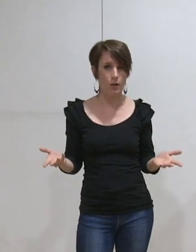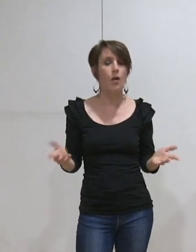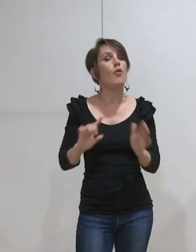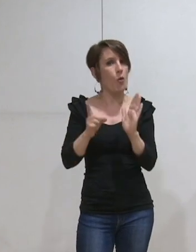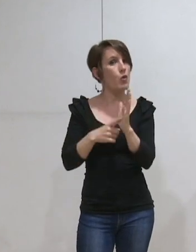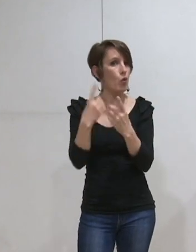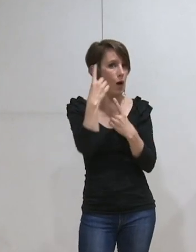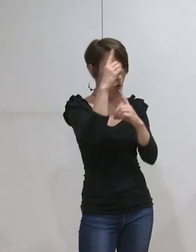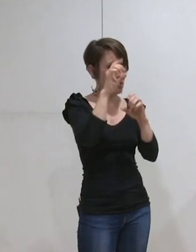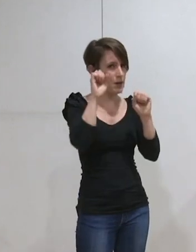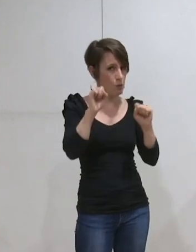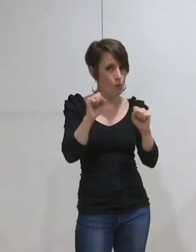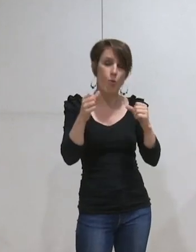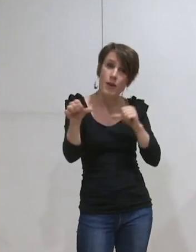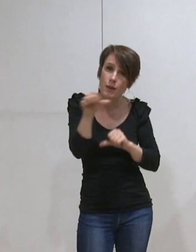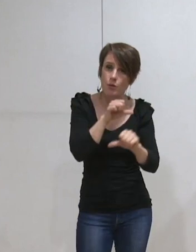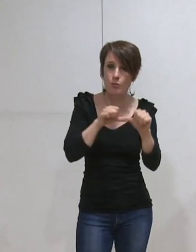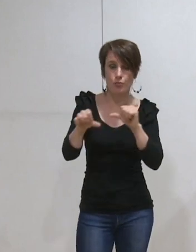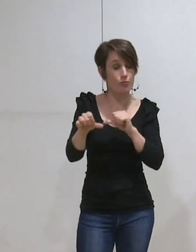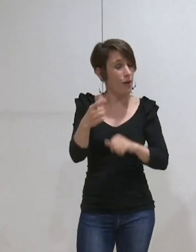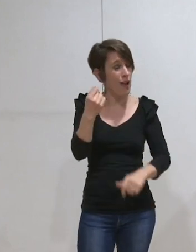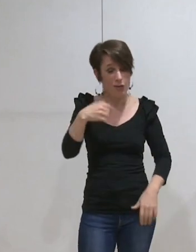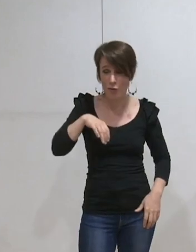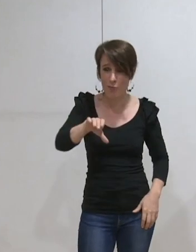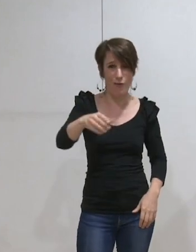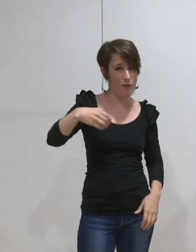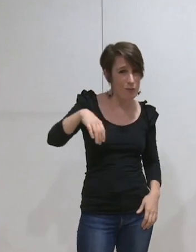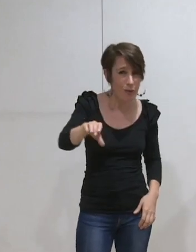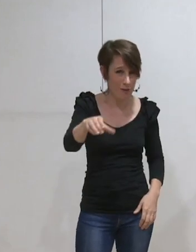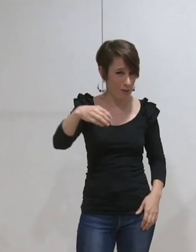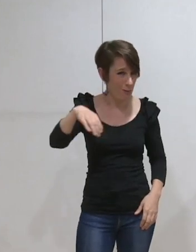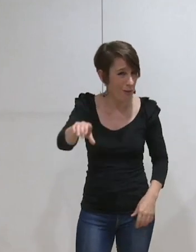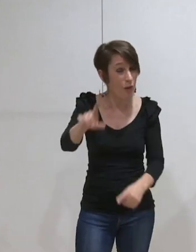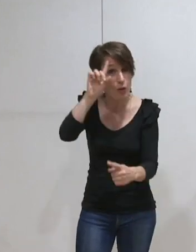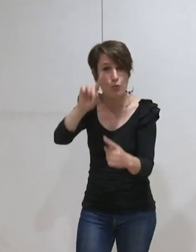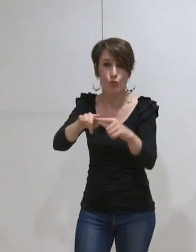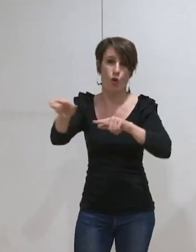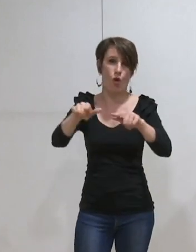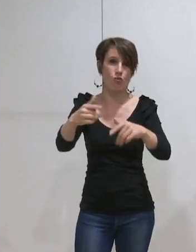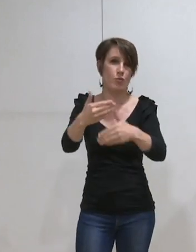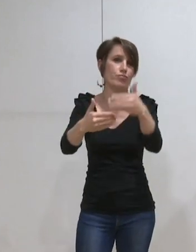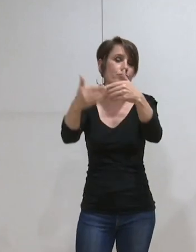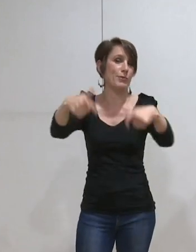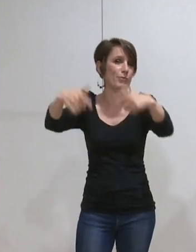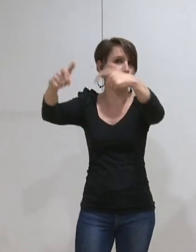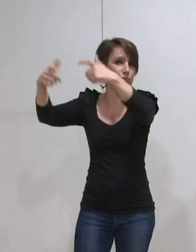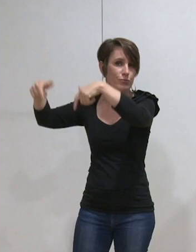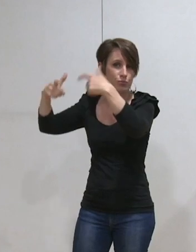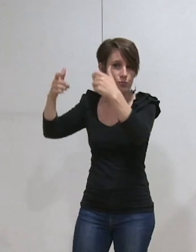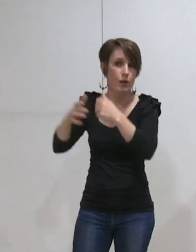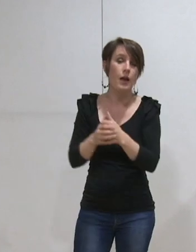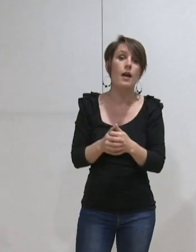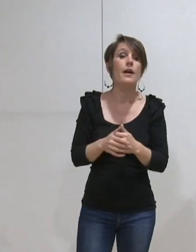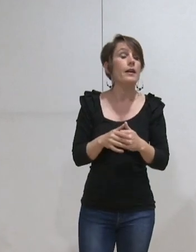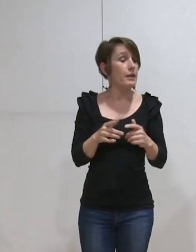atteinte qu'au prix d'Ant moyens consacrés au logement et je précise enfin ça fait partie aussi de nos politiques la lutte contre contre le logement